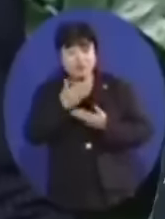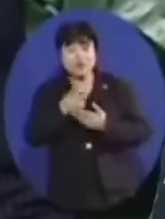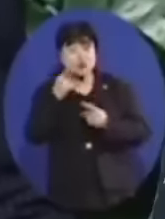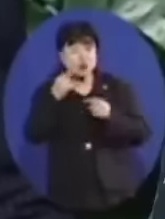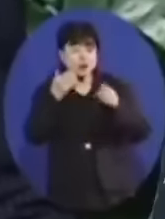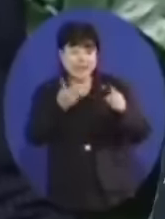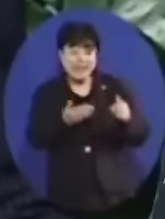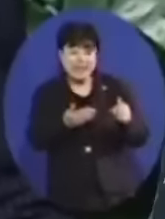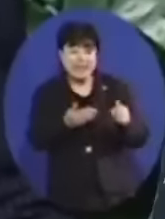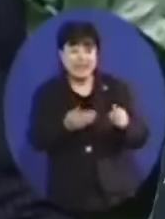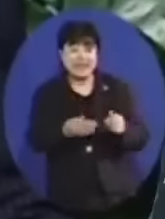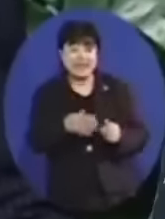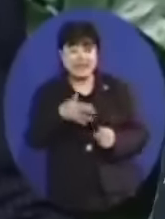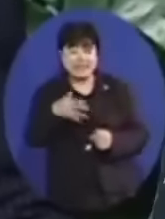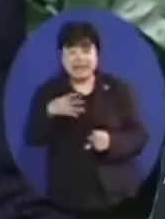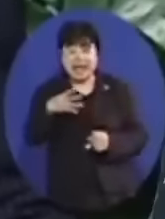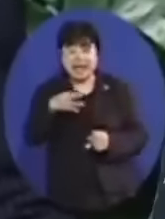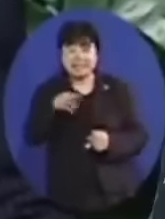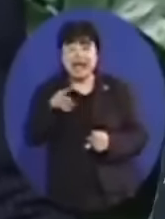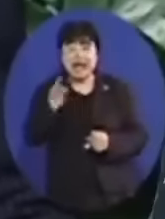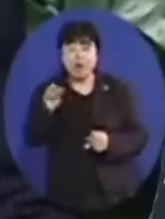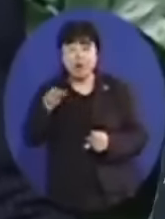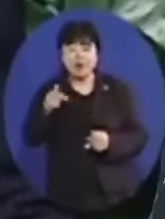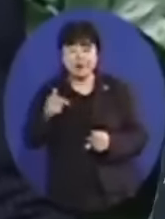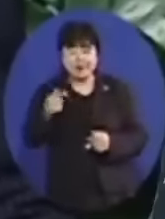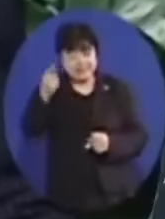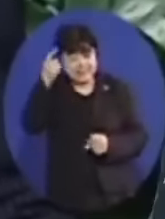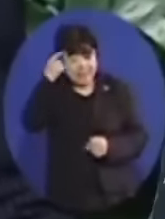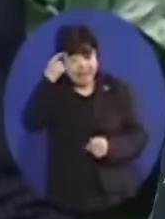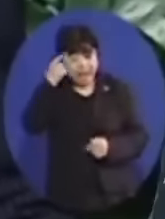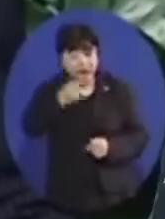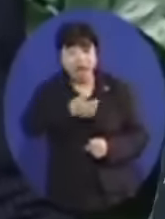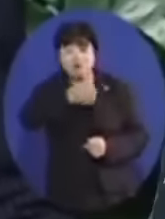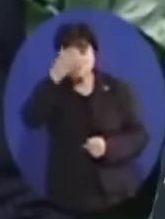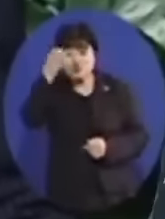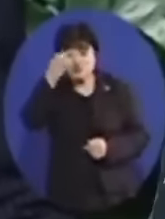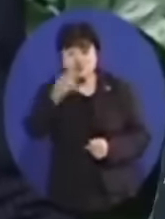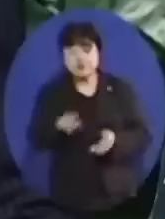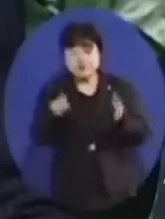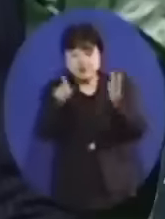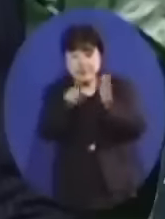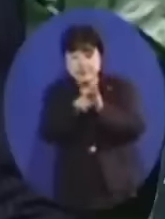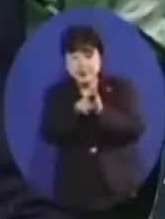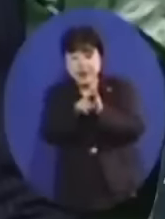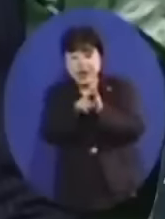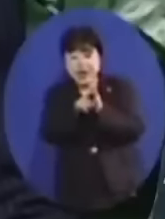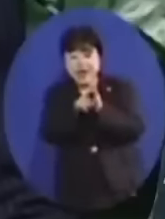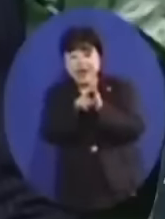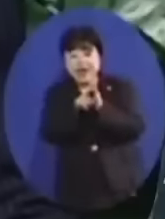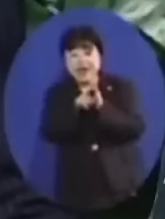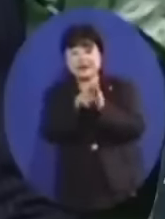목사가 4차원의 세계 생각과 꿈과 믿음과